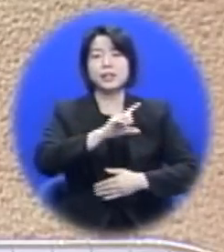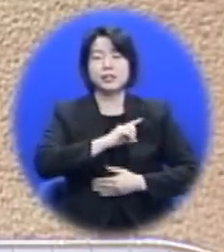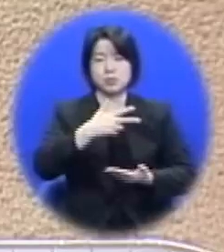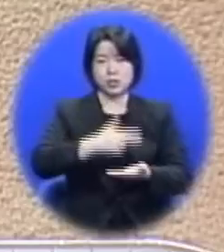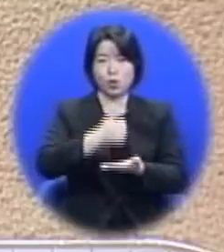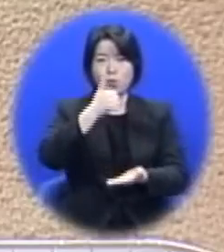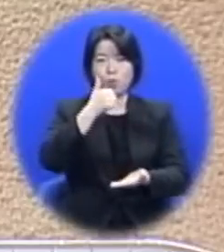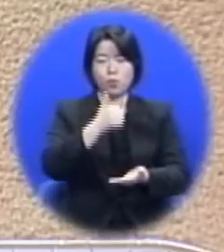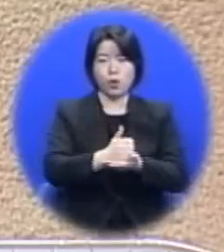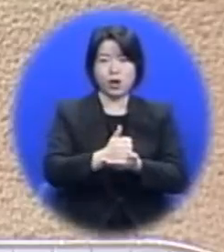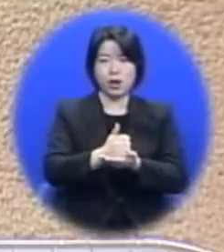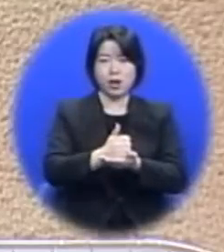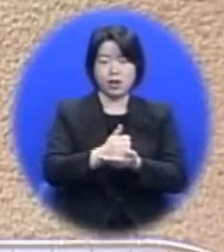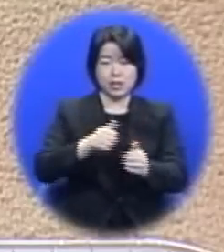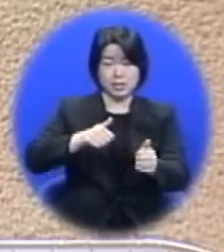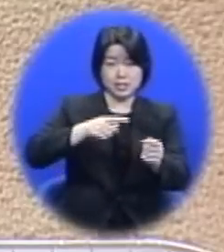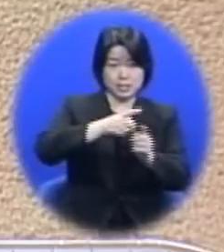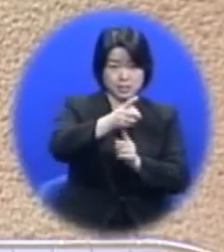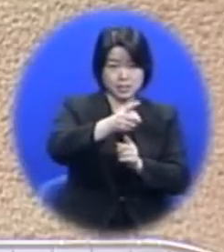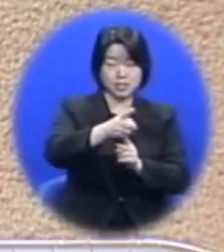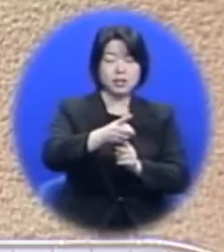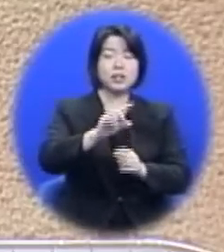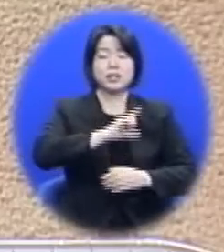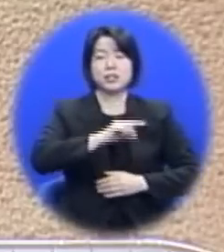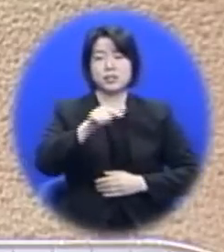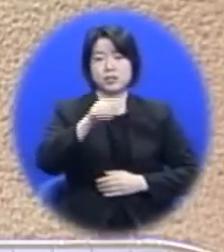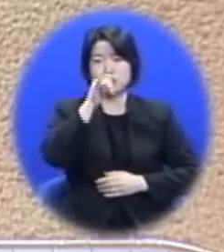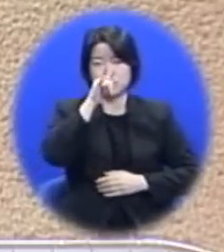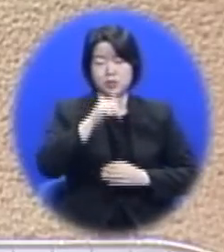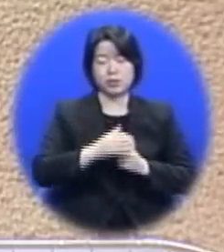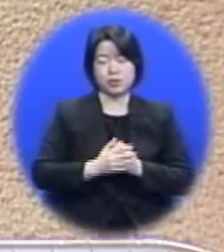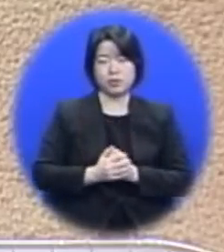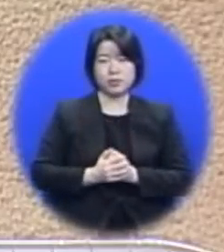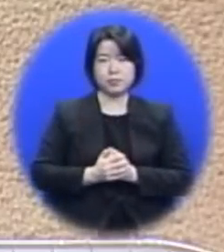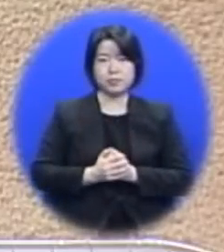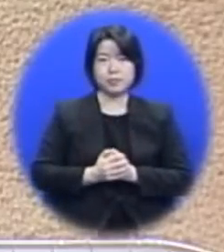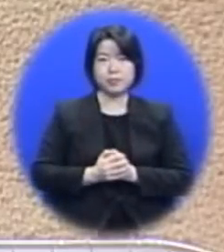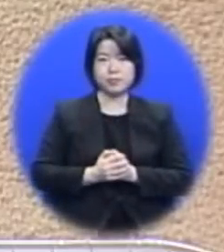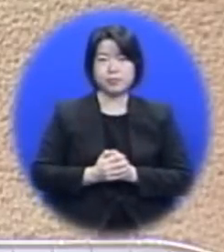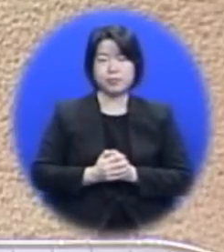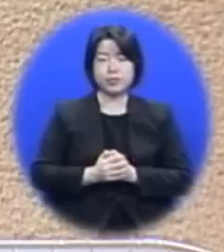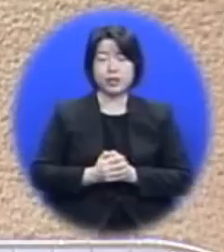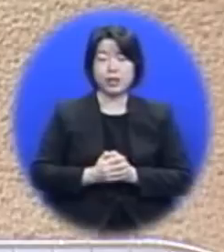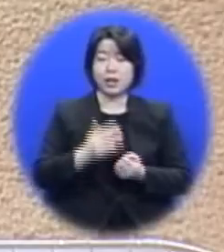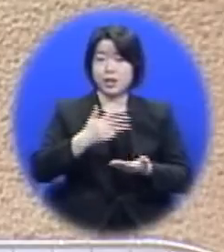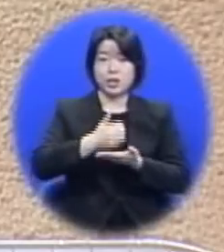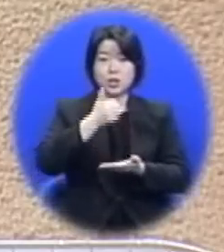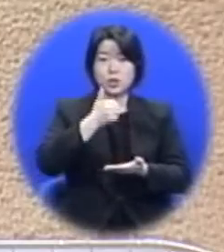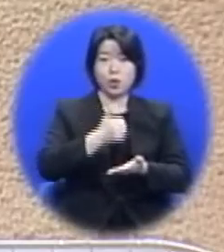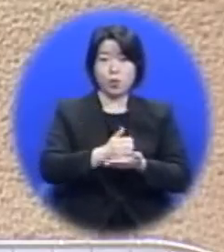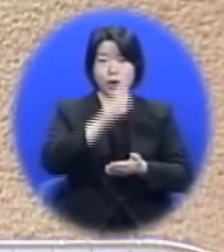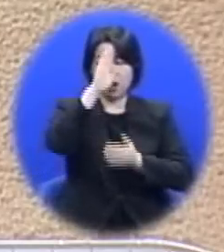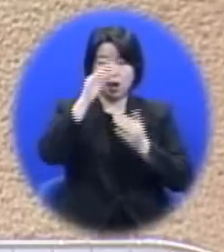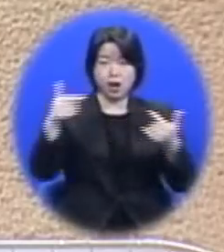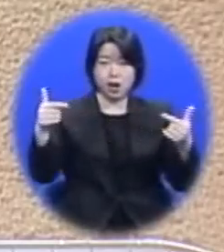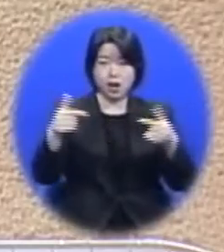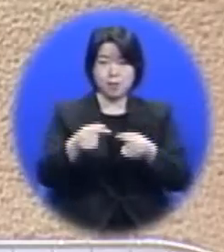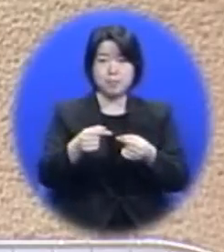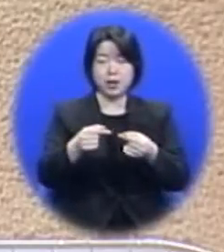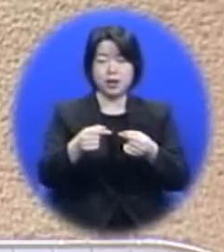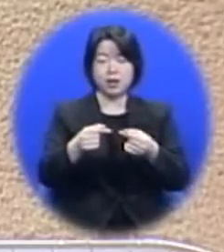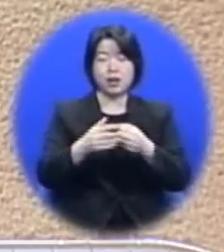여호와 닛시라고 붙이라고 하나님이 그렇게 말씀하셨어요. 여호와 라파라는 이름은